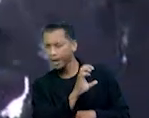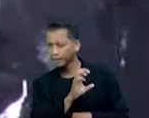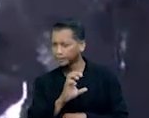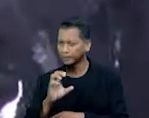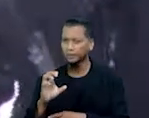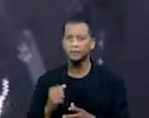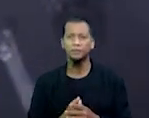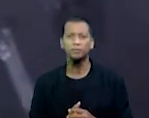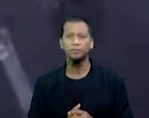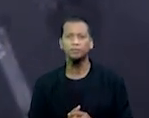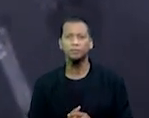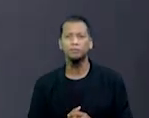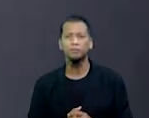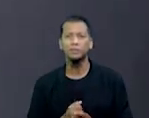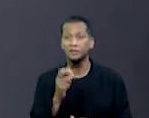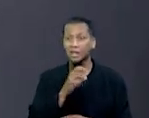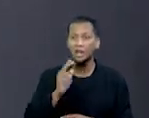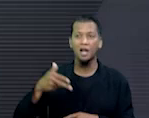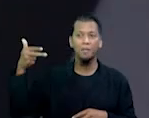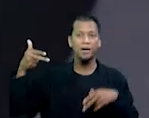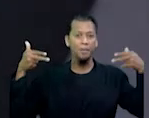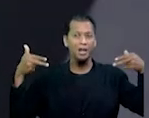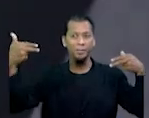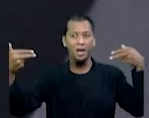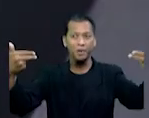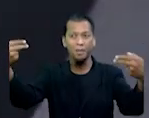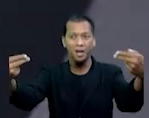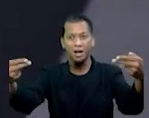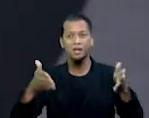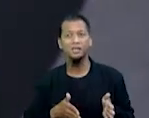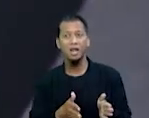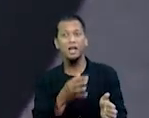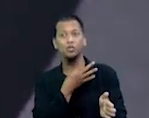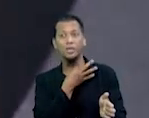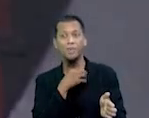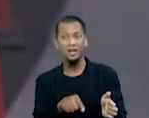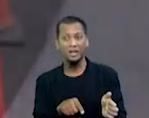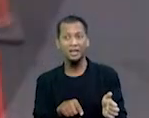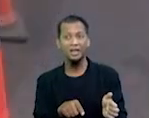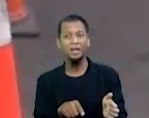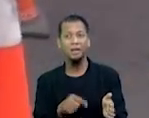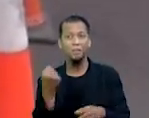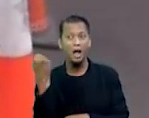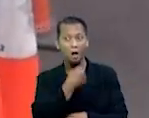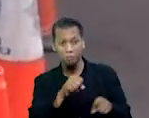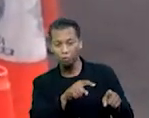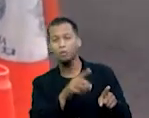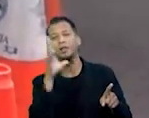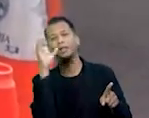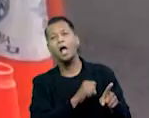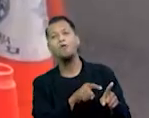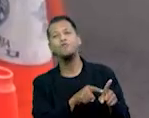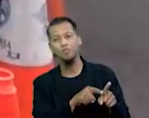Dari rekaman kamera etle sepanjang Jalan Sudirman Tamrin, nomor polisi motor pelaku penutupan jalan terungkap. Polda Metro Jaya